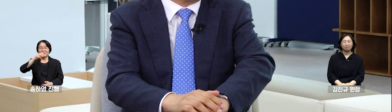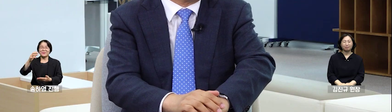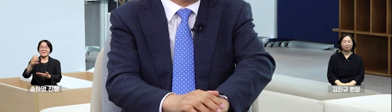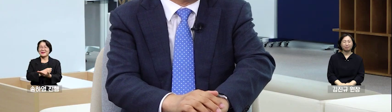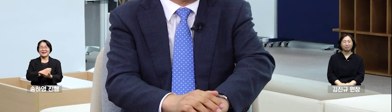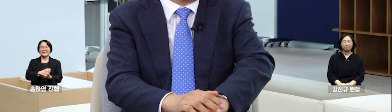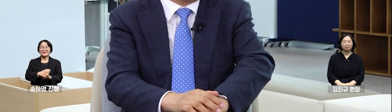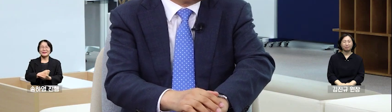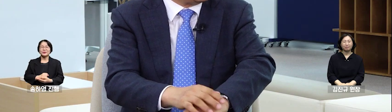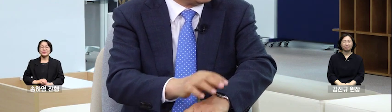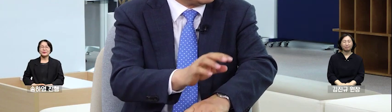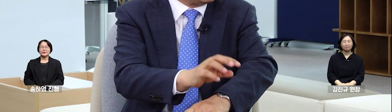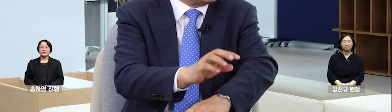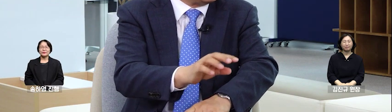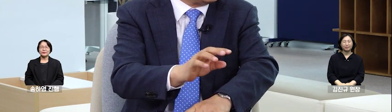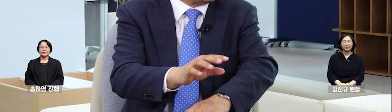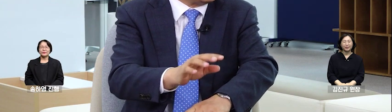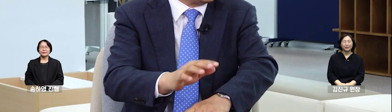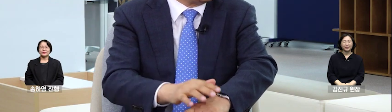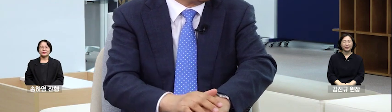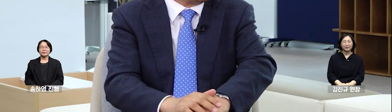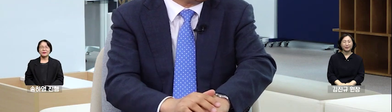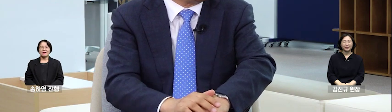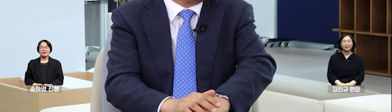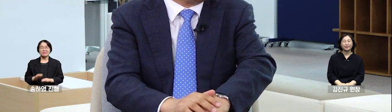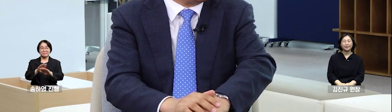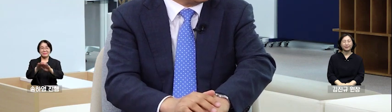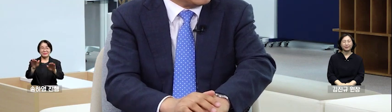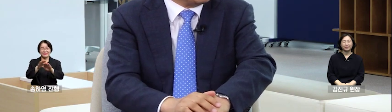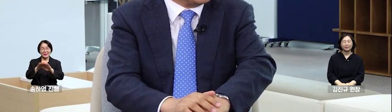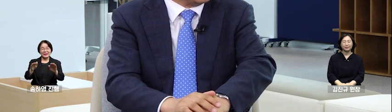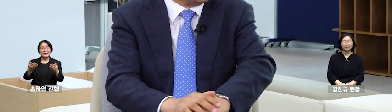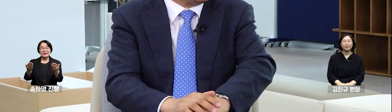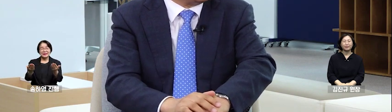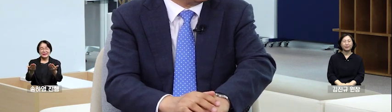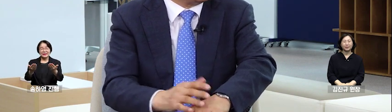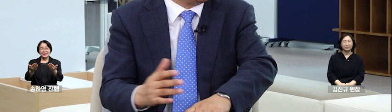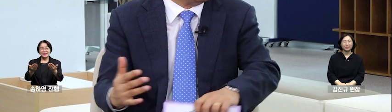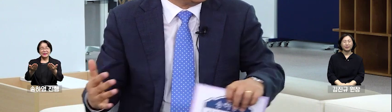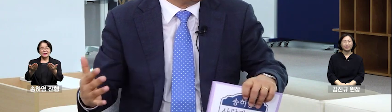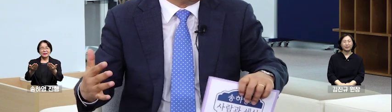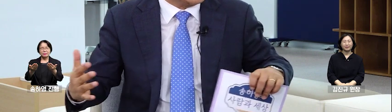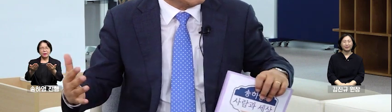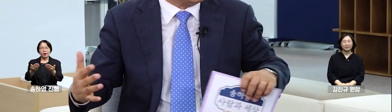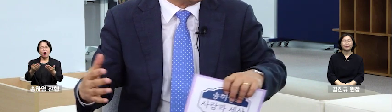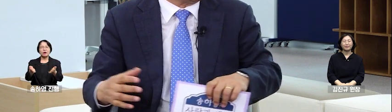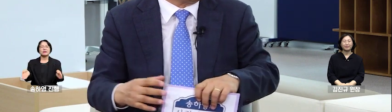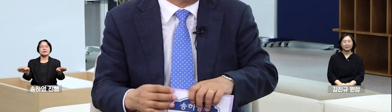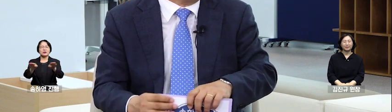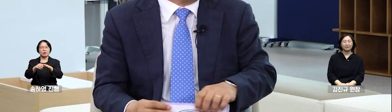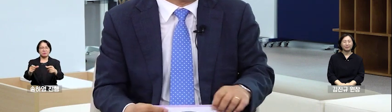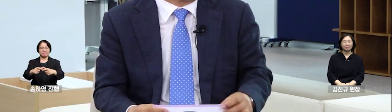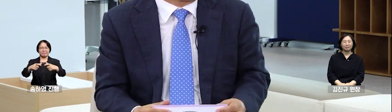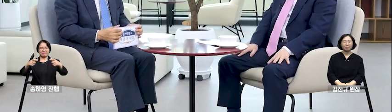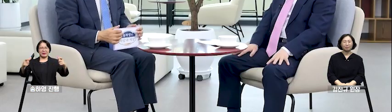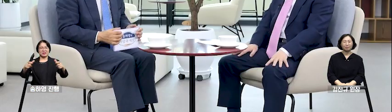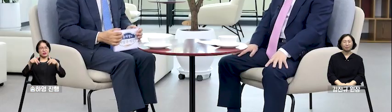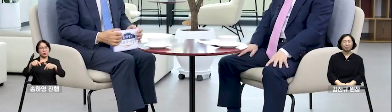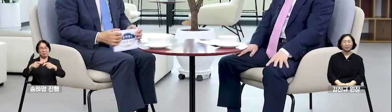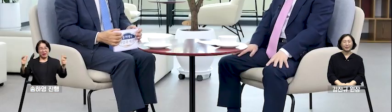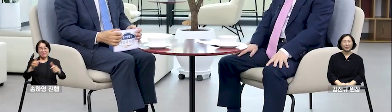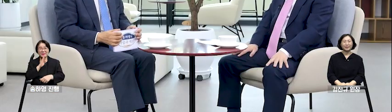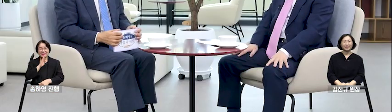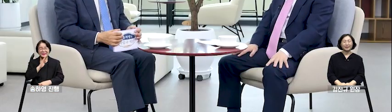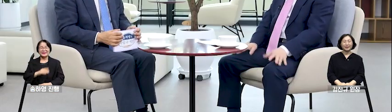쓰면 그걸 처리하는 일 하려면 은 조직이 좀 이렇게 커 좋겠네요 근데